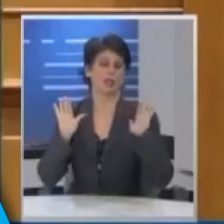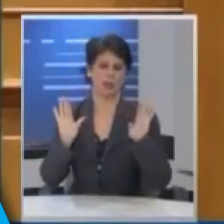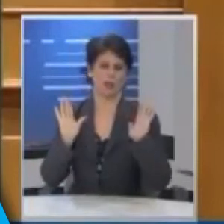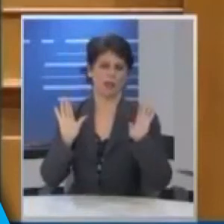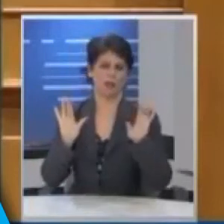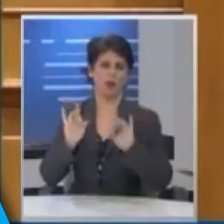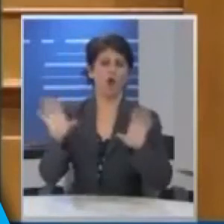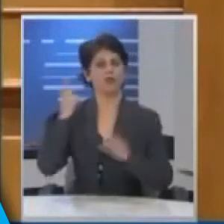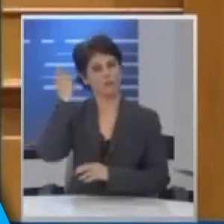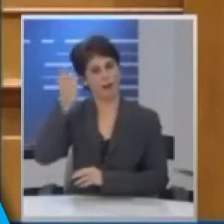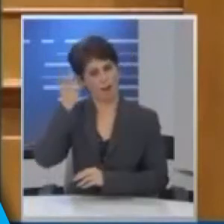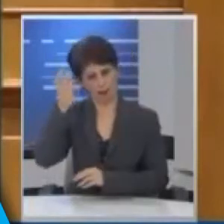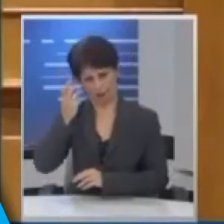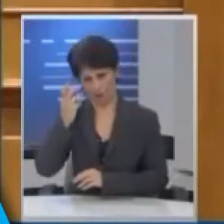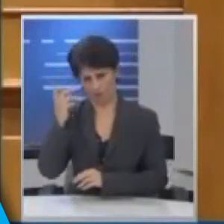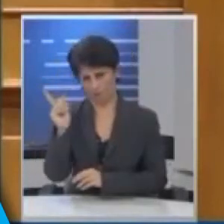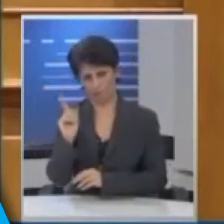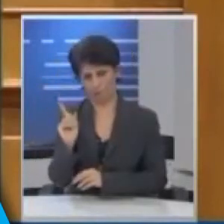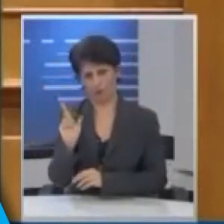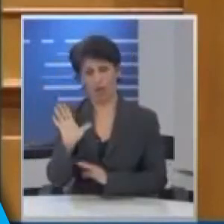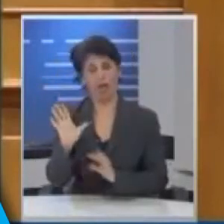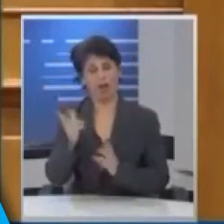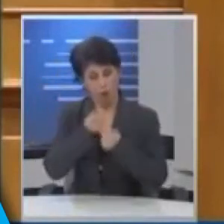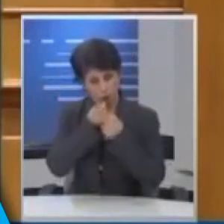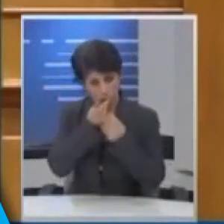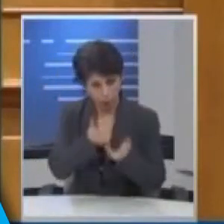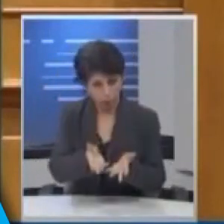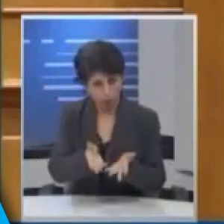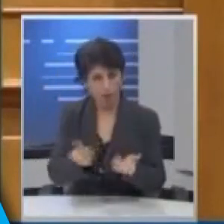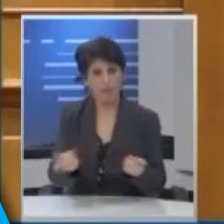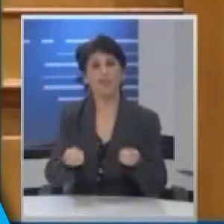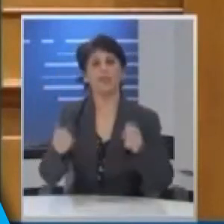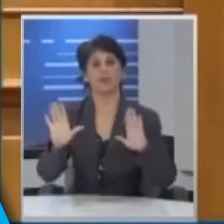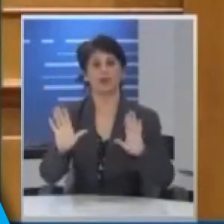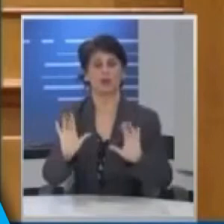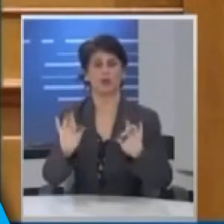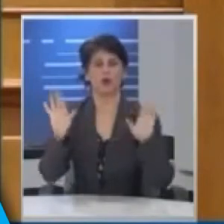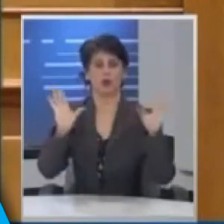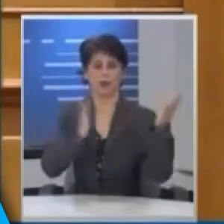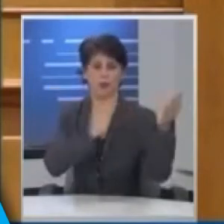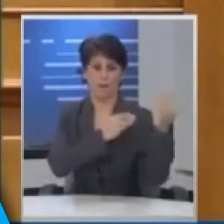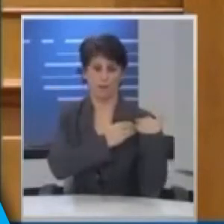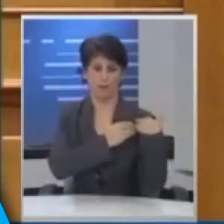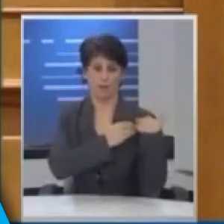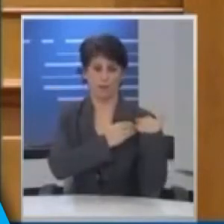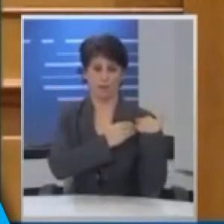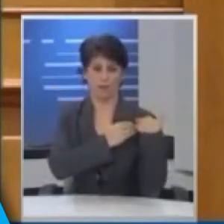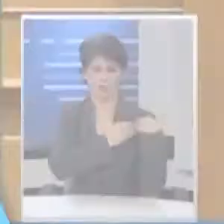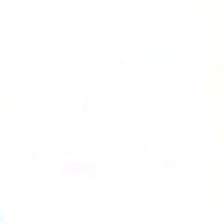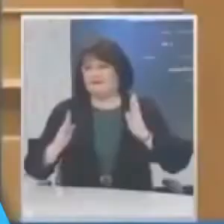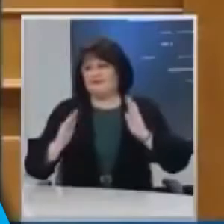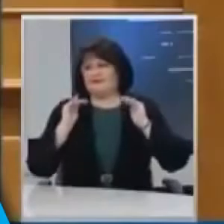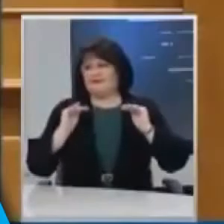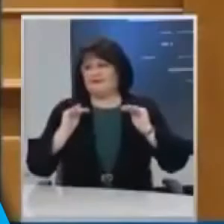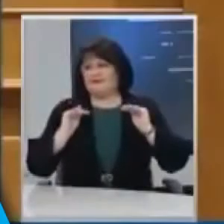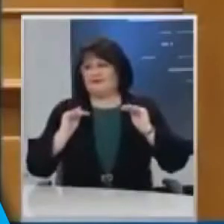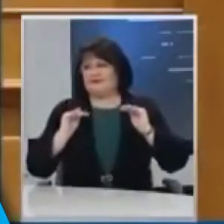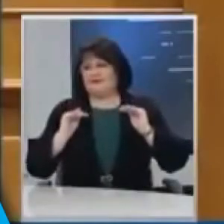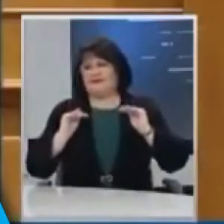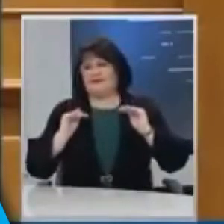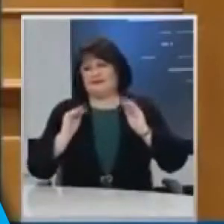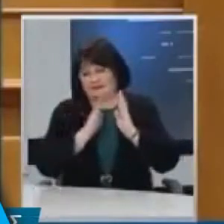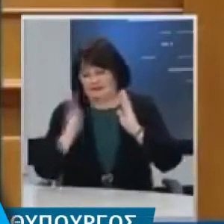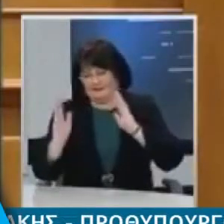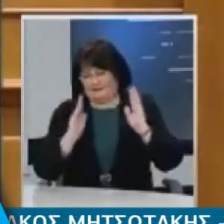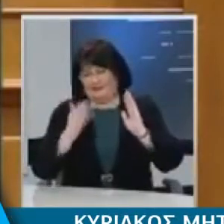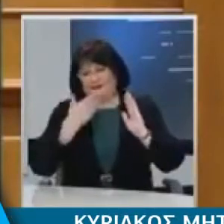του ένφια, σύμφωνα με τον Πρωθυπουργό, και κατά 8%, σε συνδυασμό όμως με τις νέες αντικειμενικές αξίες. Θα